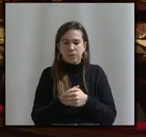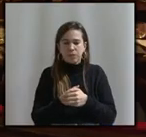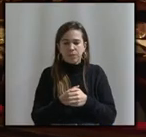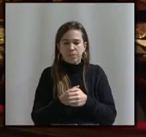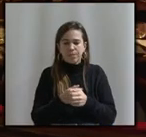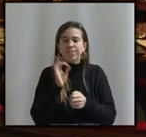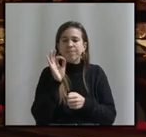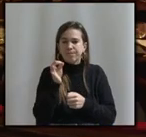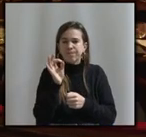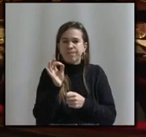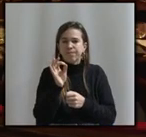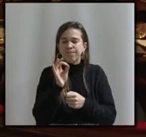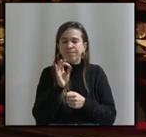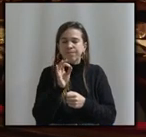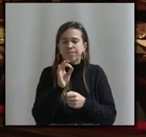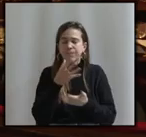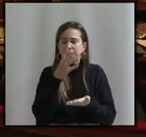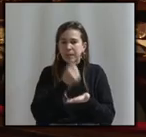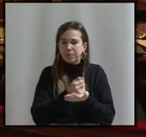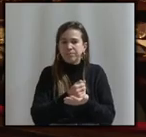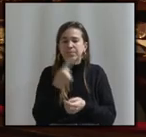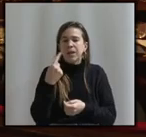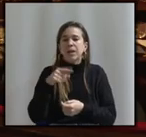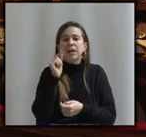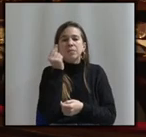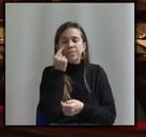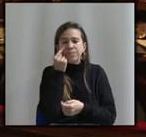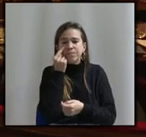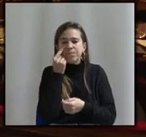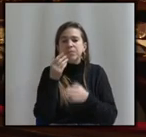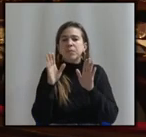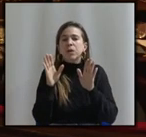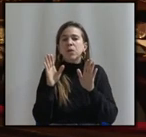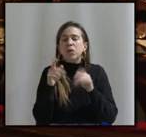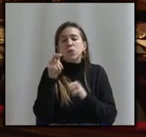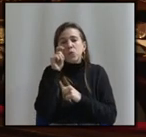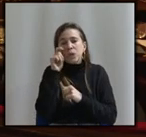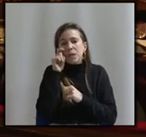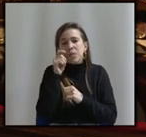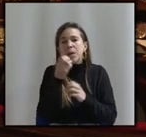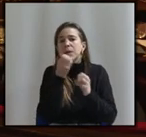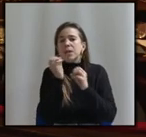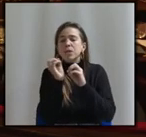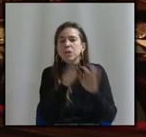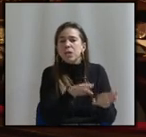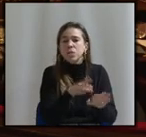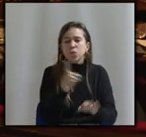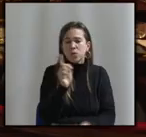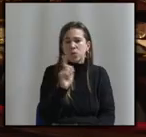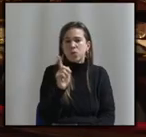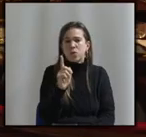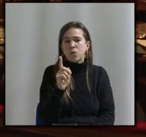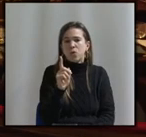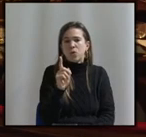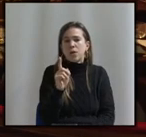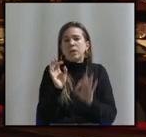tenim detectat que hi ha una incidència en aquests barris, però no és un problema de turisme de residus o d'escombraria, sinó que és